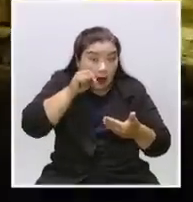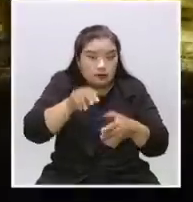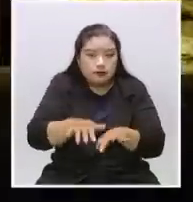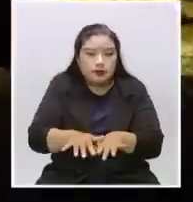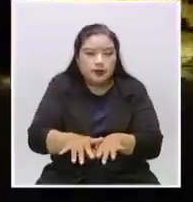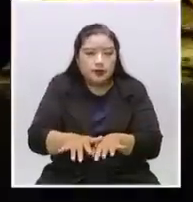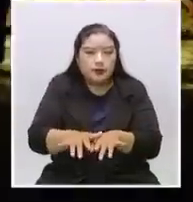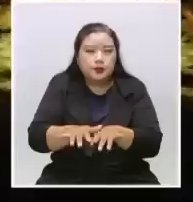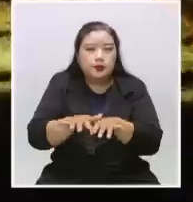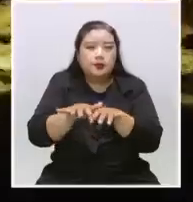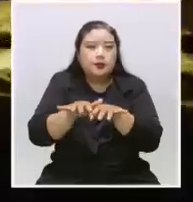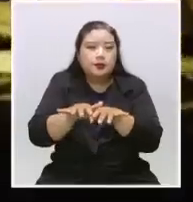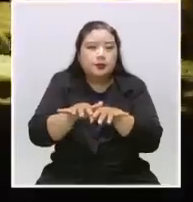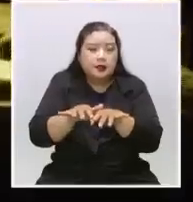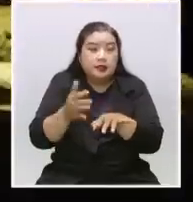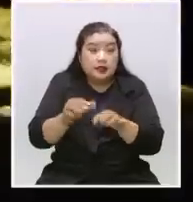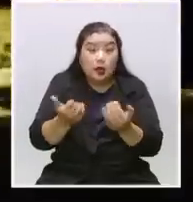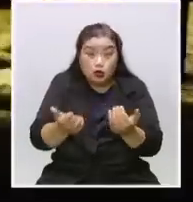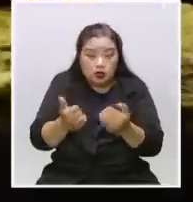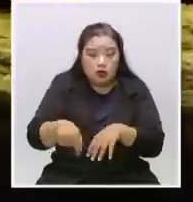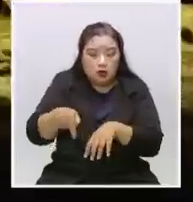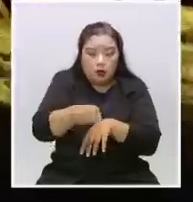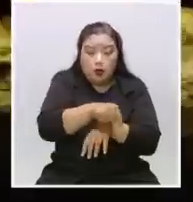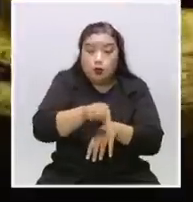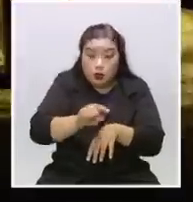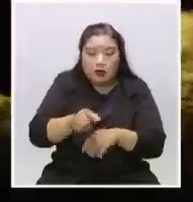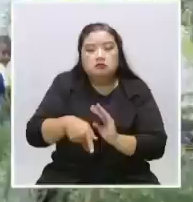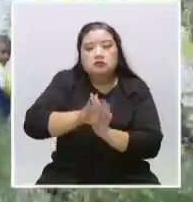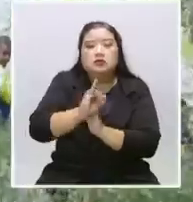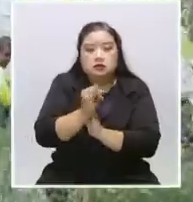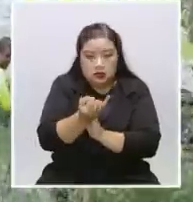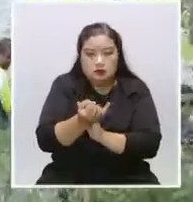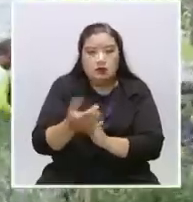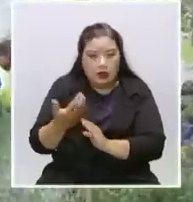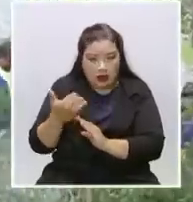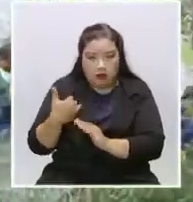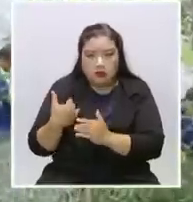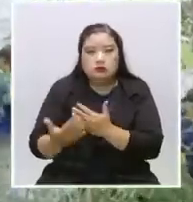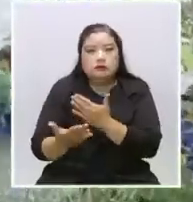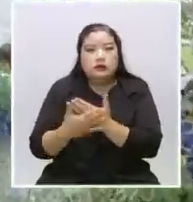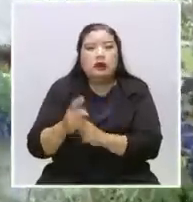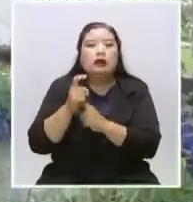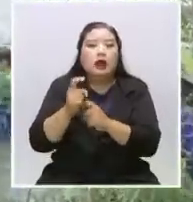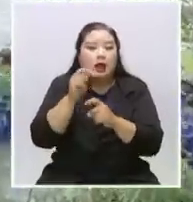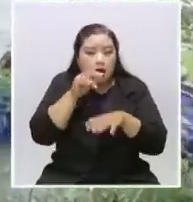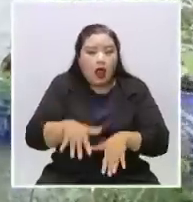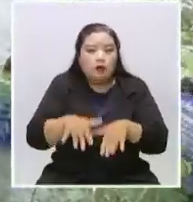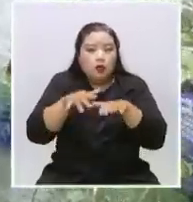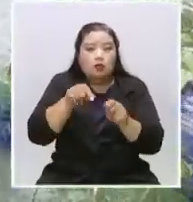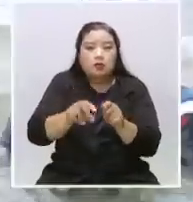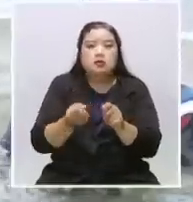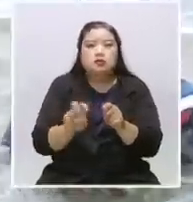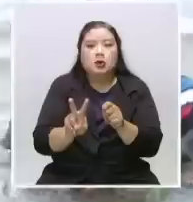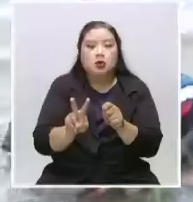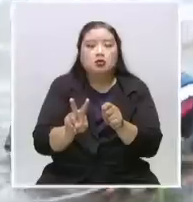วเพิ่มสูงมากขึ้นค่ะขณะเดียวกันนะคะตอนนี้สำหรับพื้นที่จังหวัดพิจิตรประกาศเป็นพื้นที่ประสบภัยพิบัติจำนวน12อำเภอแล้ว